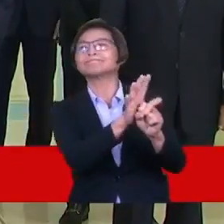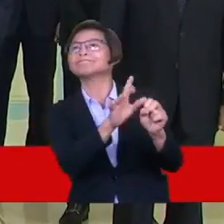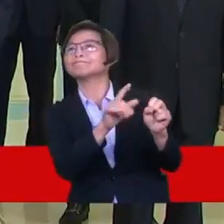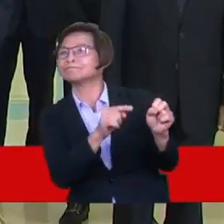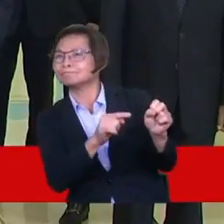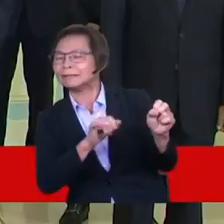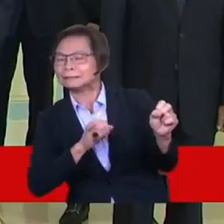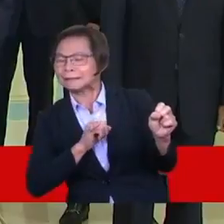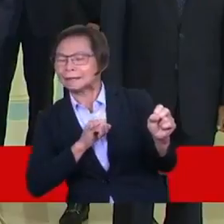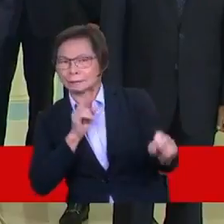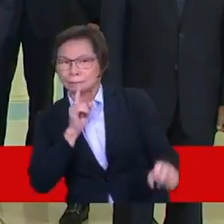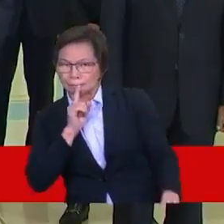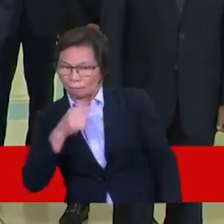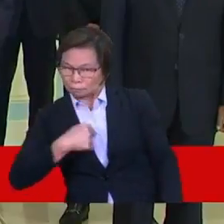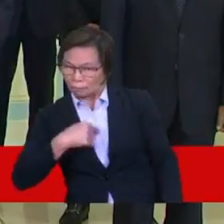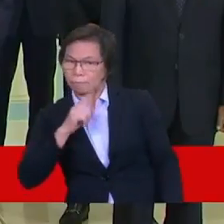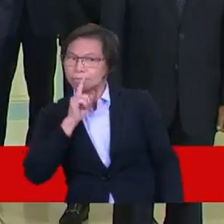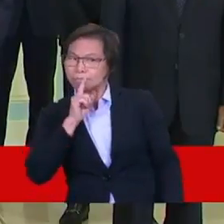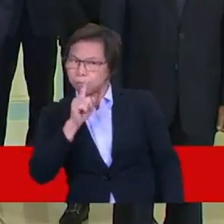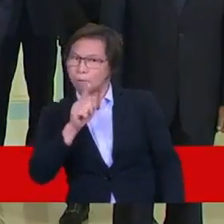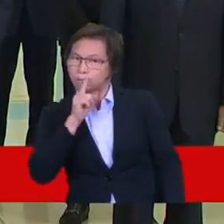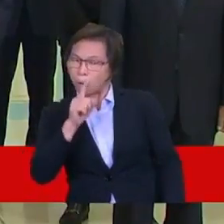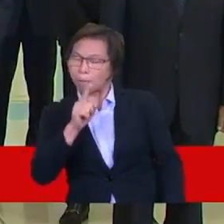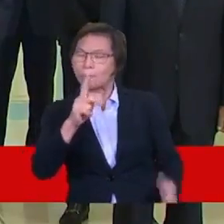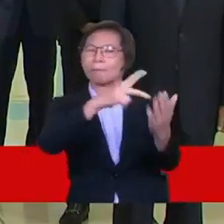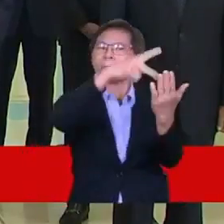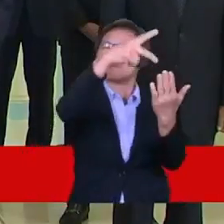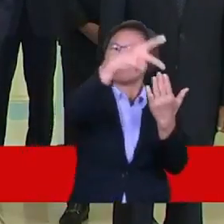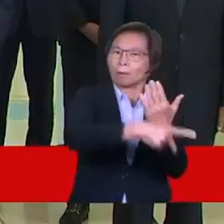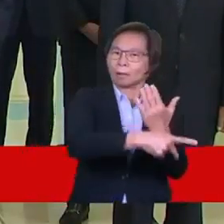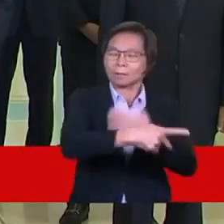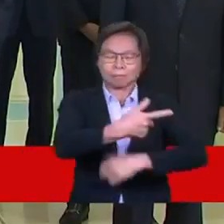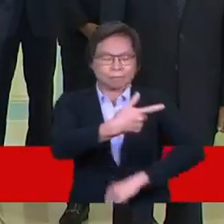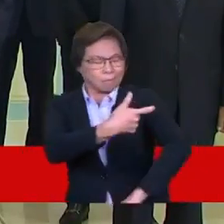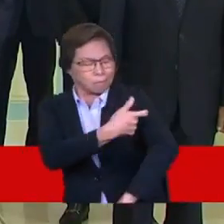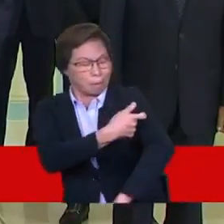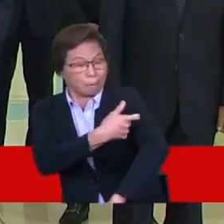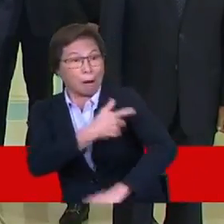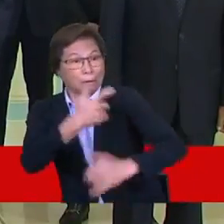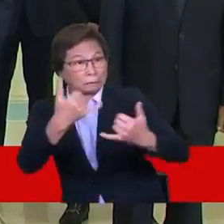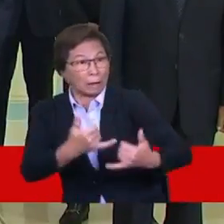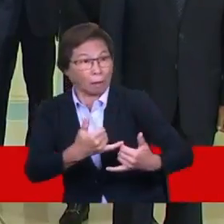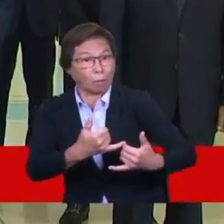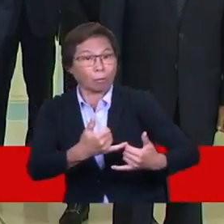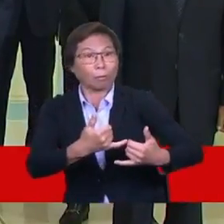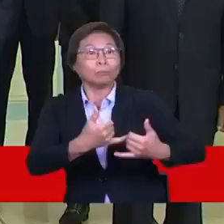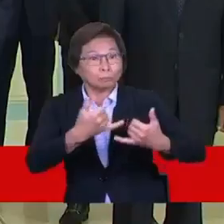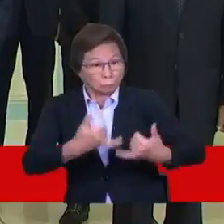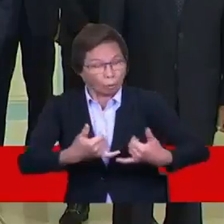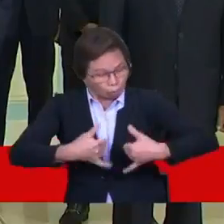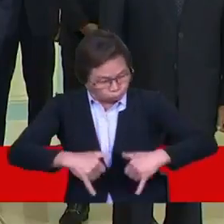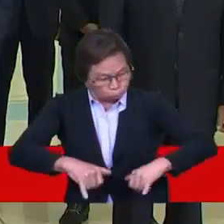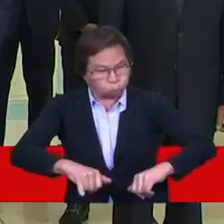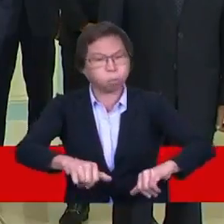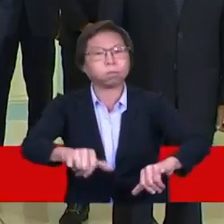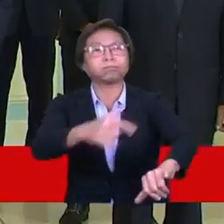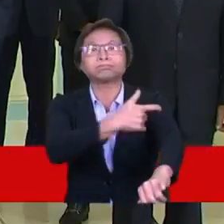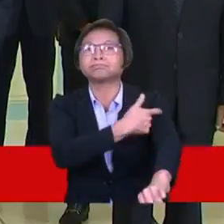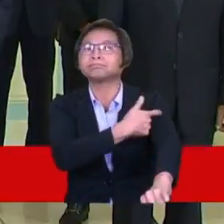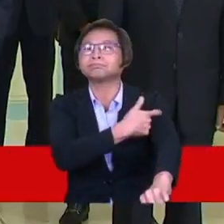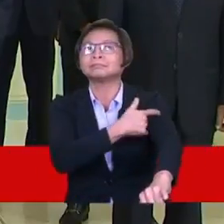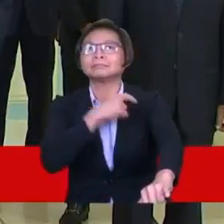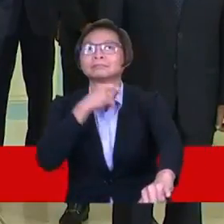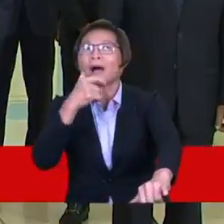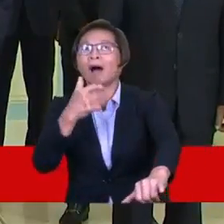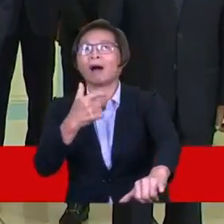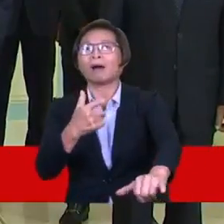ini saya akan memastikan problem destinasi yang sedang berjalan pada masa ini atau tidak akan